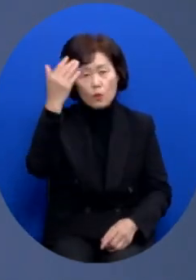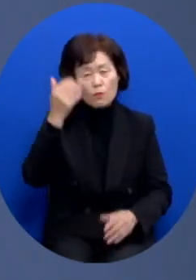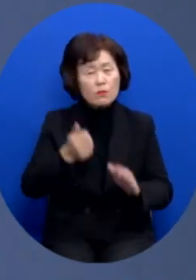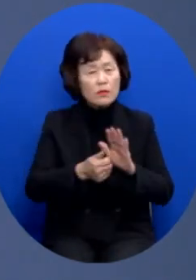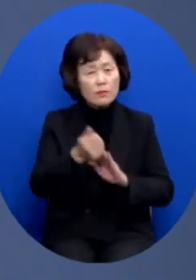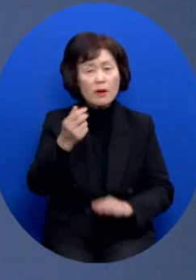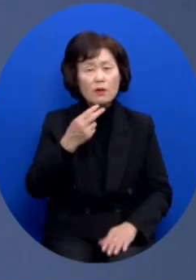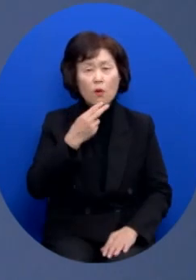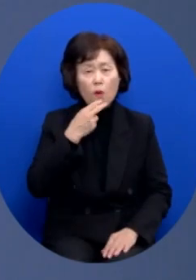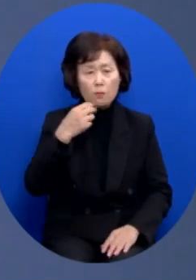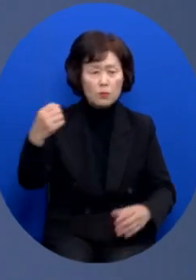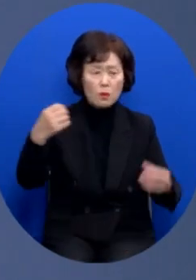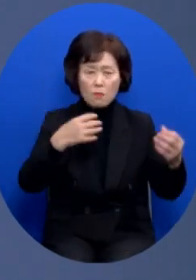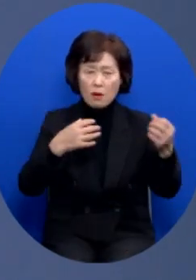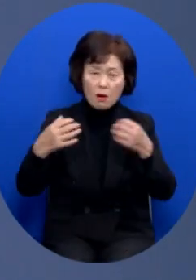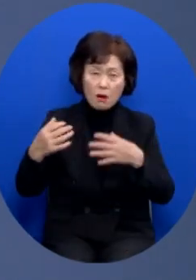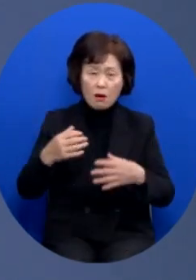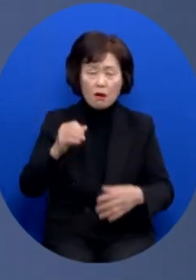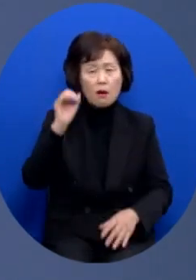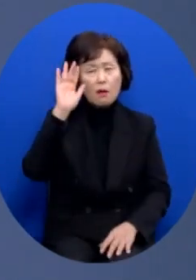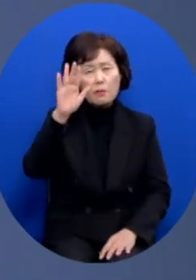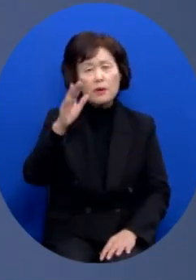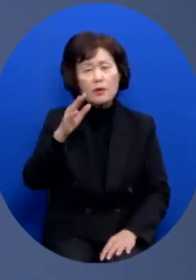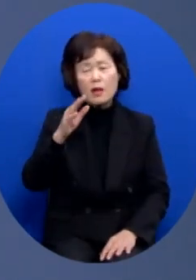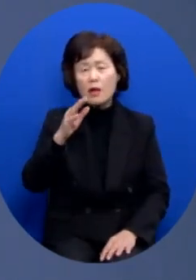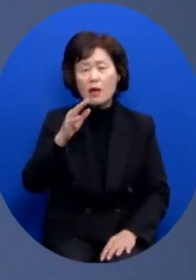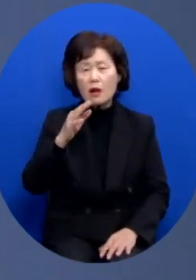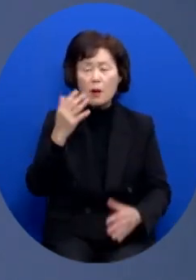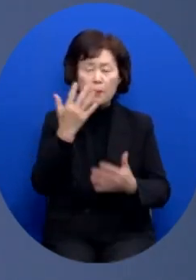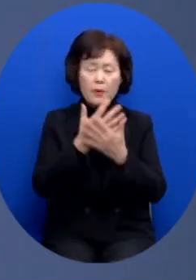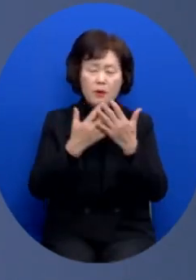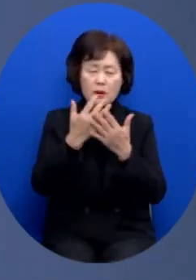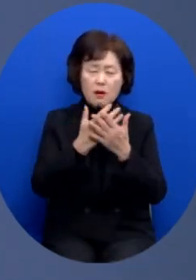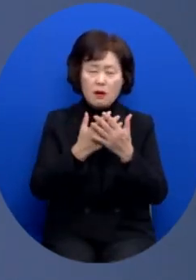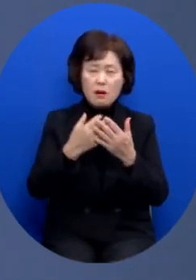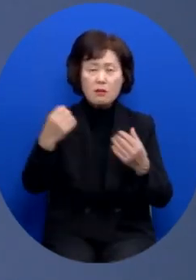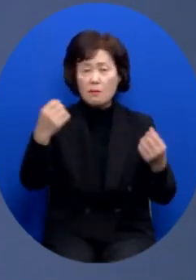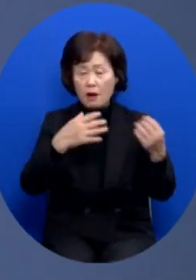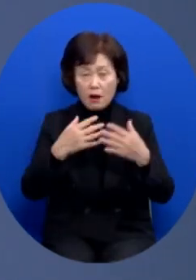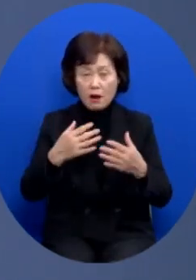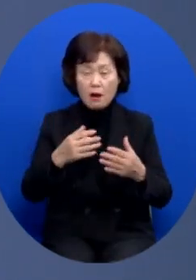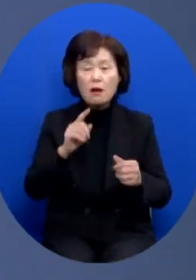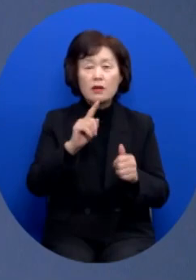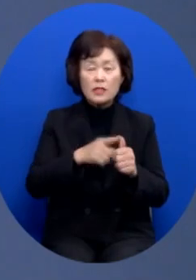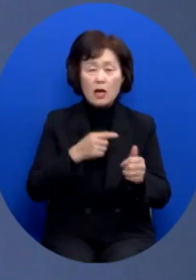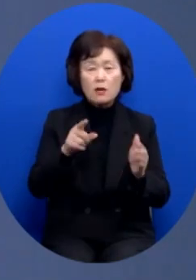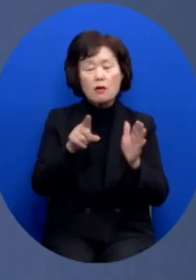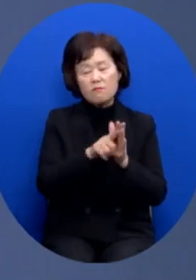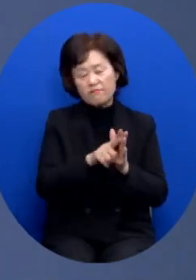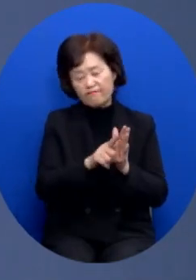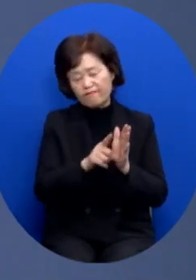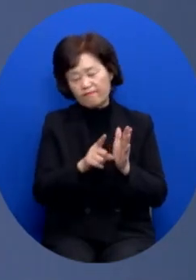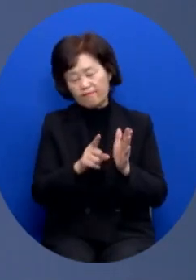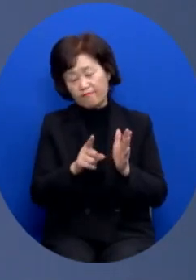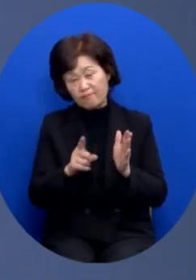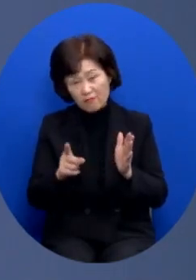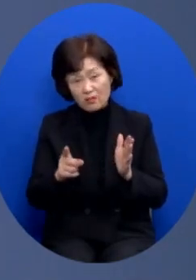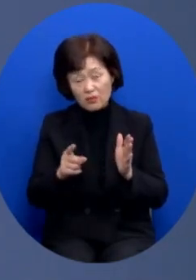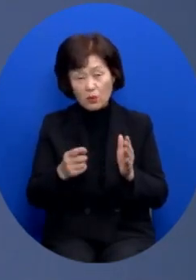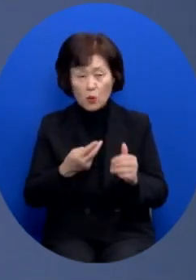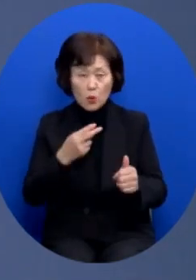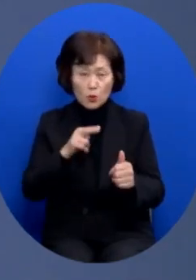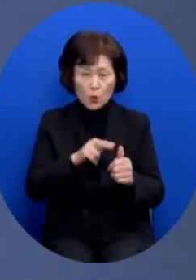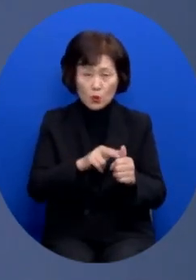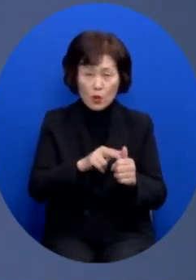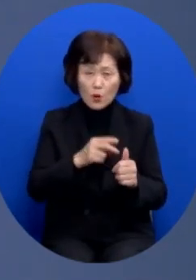있습니다. 미래가 없다는 얘기지요. 그러다 보니까 믿음도 자연 식어지고 열정도 식어지고 도전하고자 하는